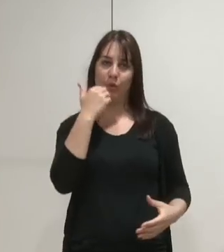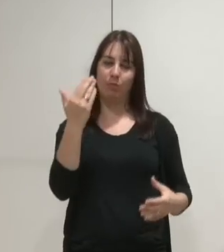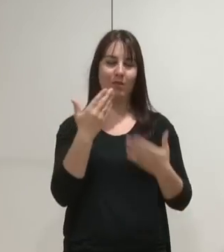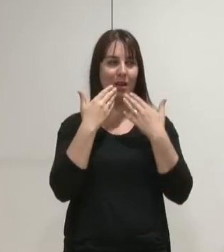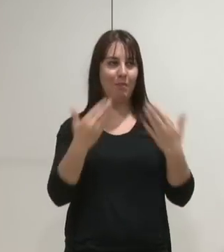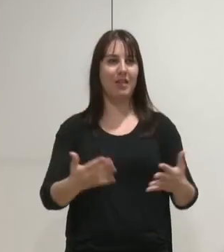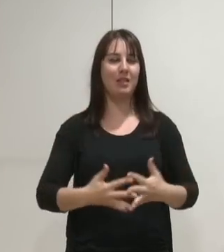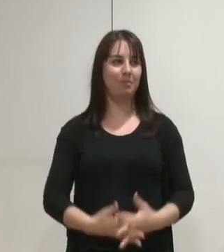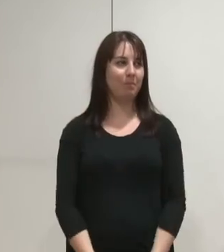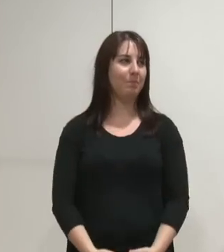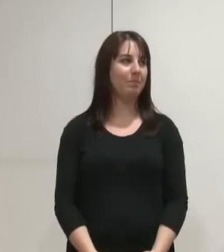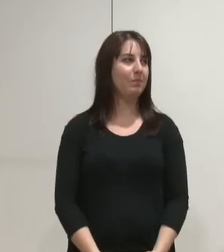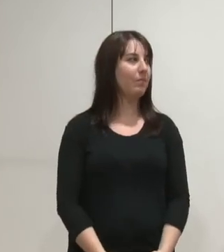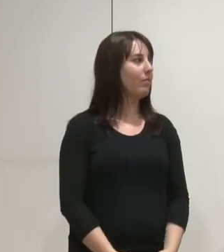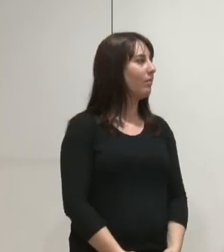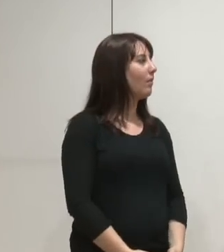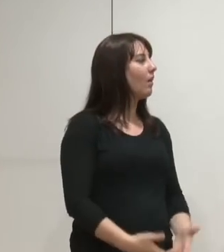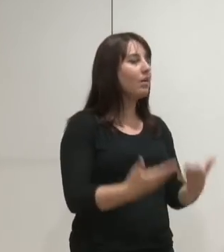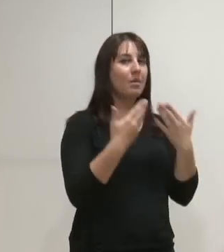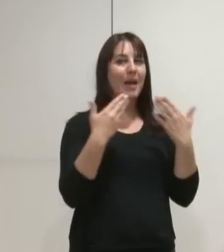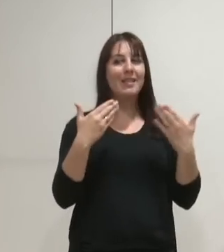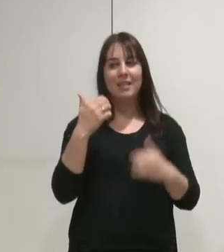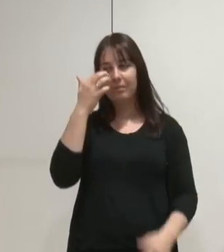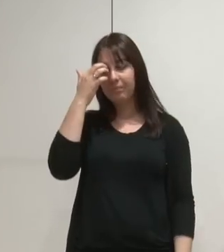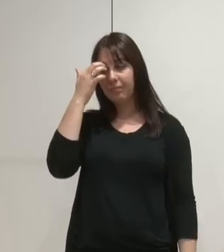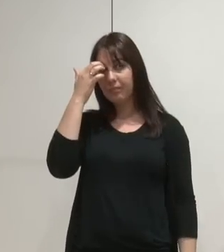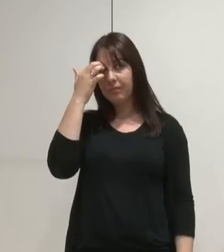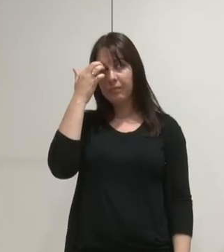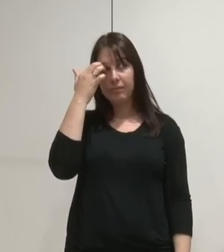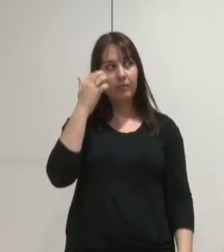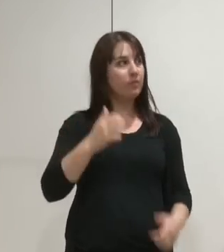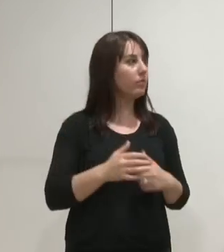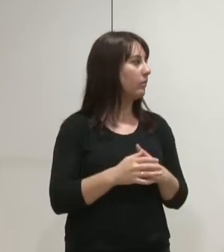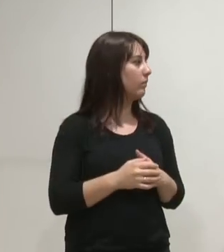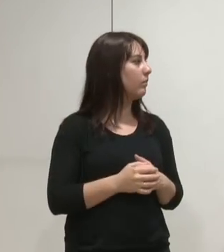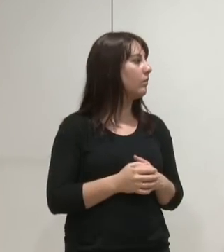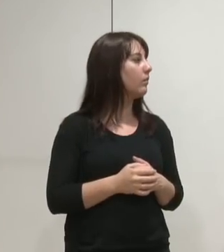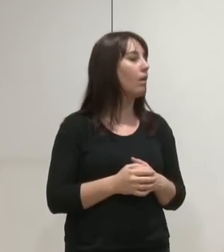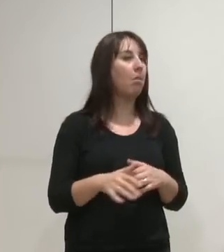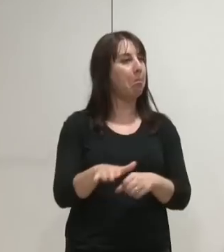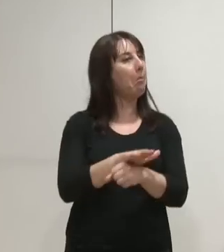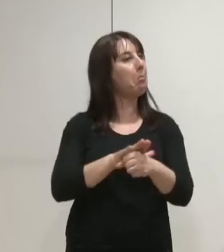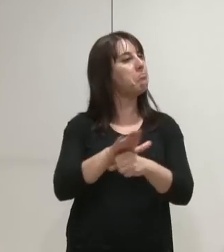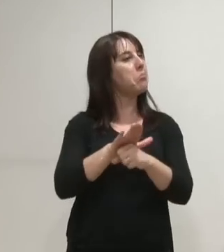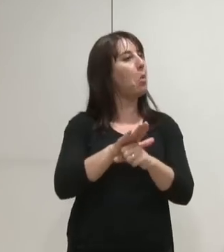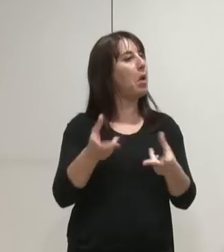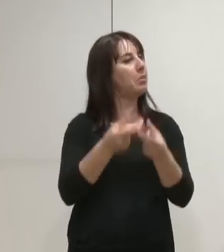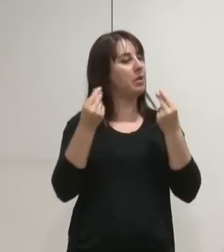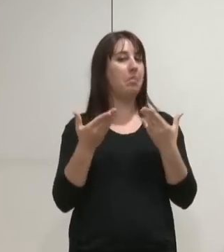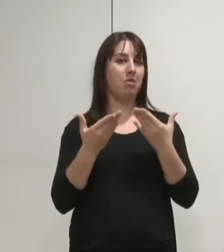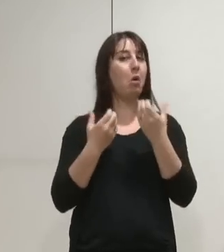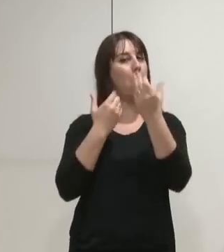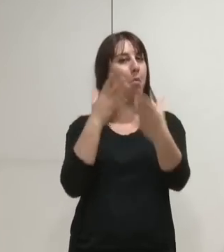merci merci je crois qu'il y a là une explication relativement exhaustive je mets cette délibération au